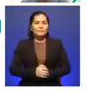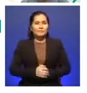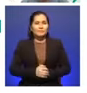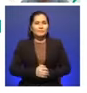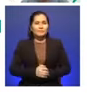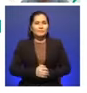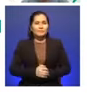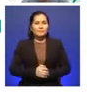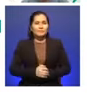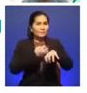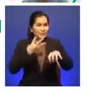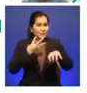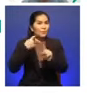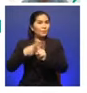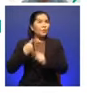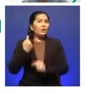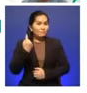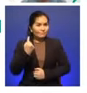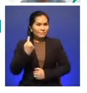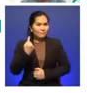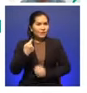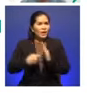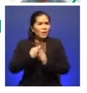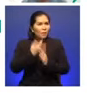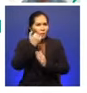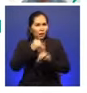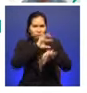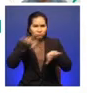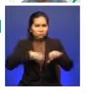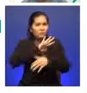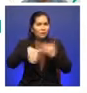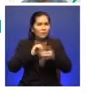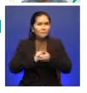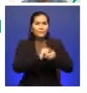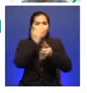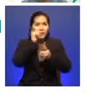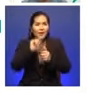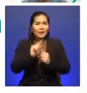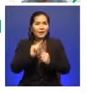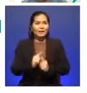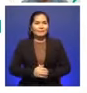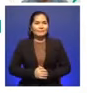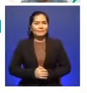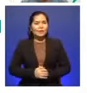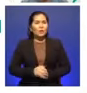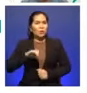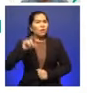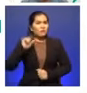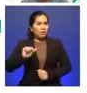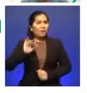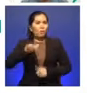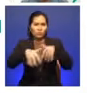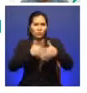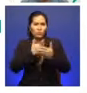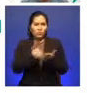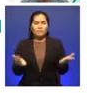ค์กรบวกหนึ่งนะครับทำไมเราต้องใช้สี่องค์กรบวกหนึ่งนะครับเพราะว่าสี่องค์กรเหล่านี้กับบวกหนึ่งนี่เป็นองค์กรหลักในพื้นที่นะครับที่จะขับเคลื่อนในเรื่อง